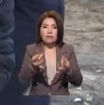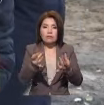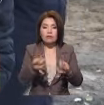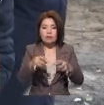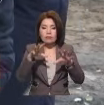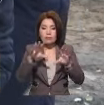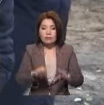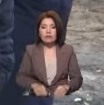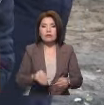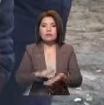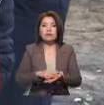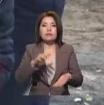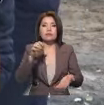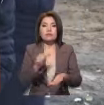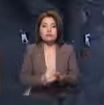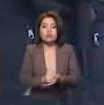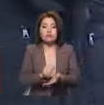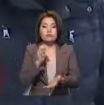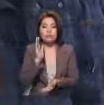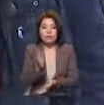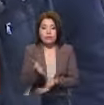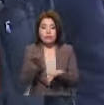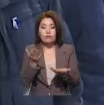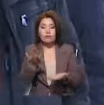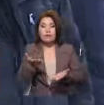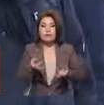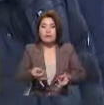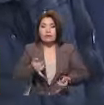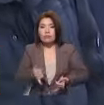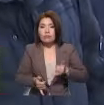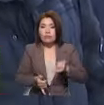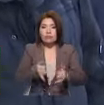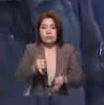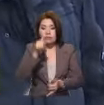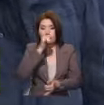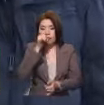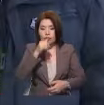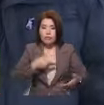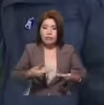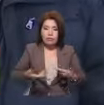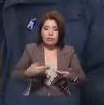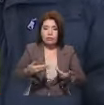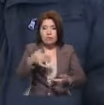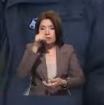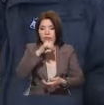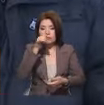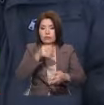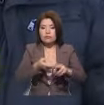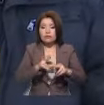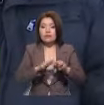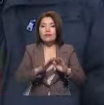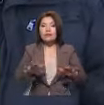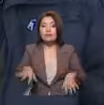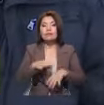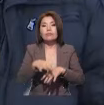ақбұлақ жаңағы суымызға қарай кетеді. Міне батпақтан жүре алмай отырмыз, мектепке оқушыларымызды апара алмаймыз. Мынау міне қазір